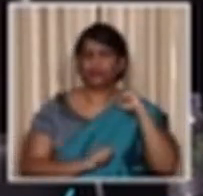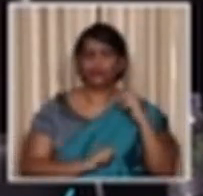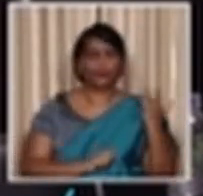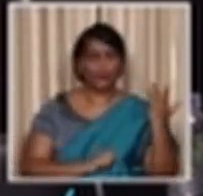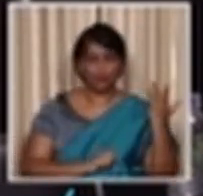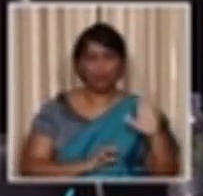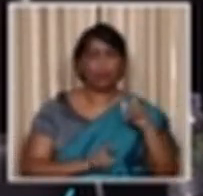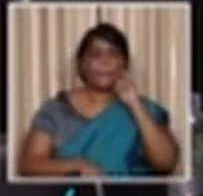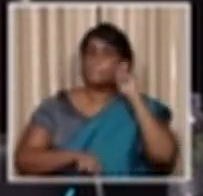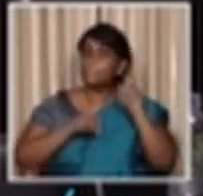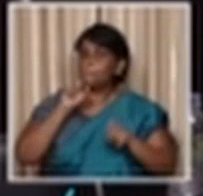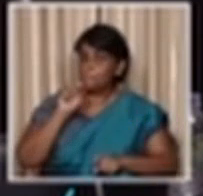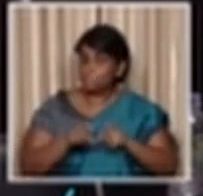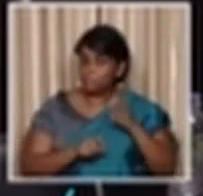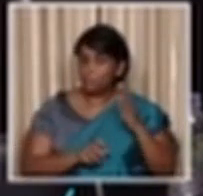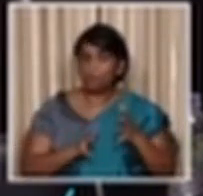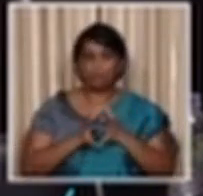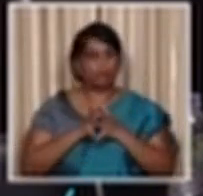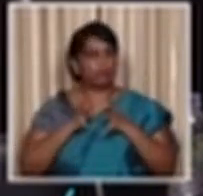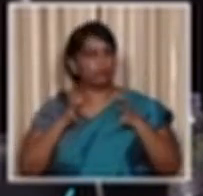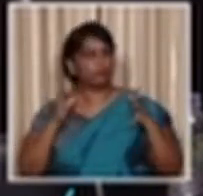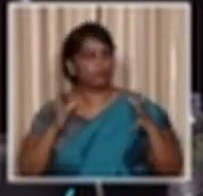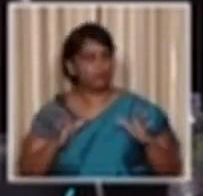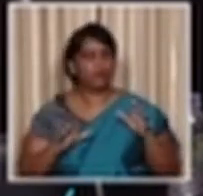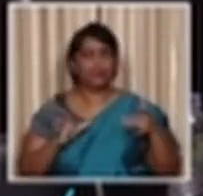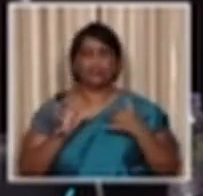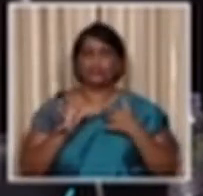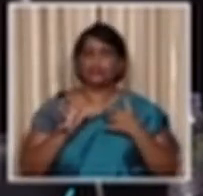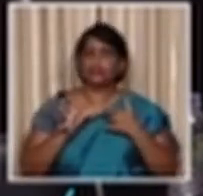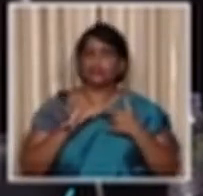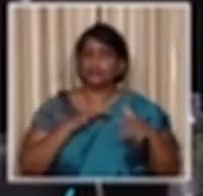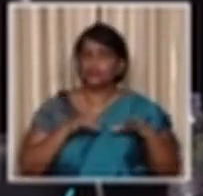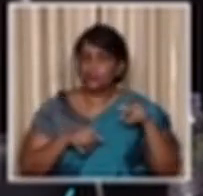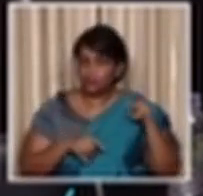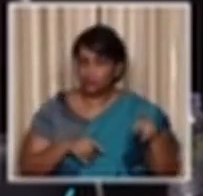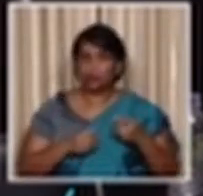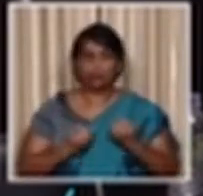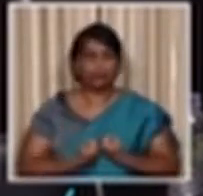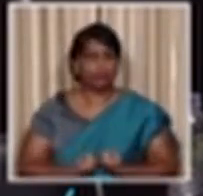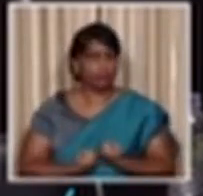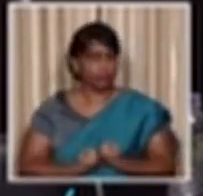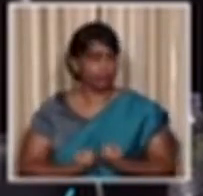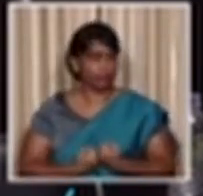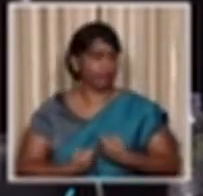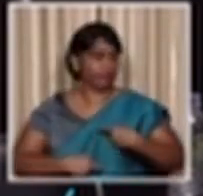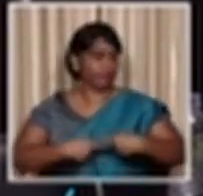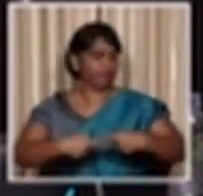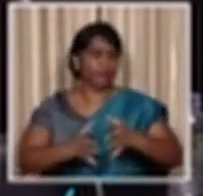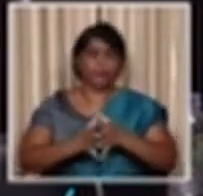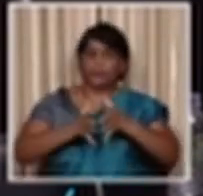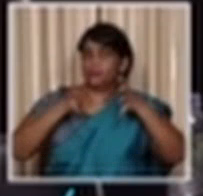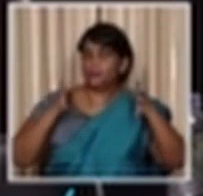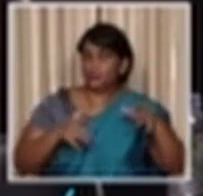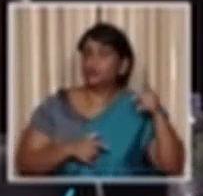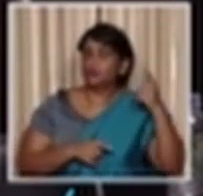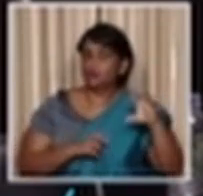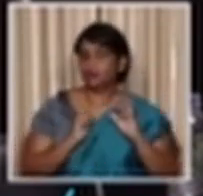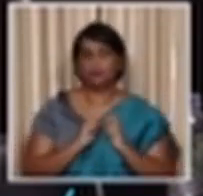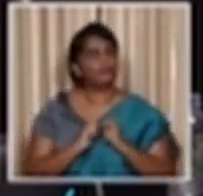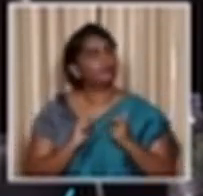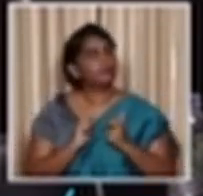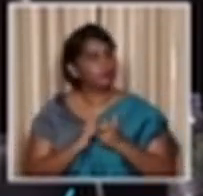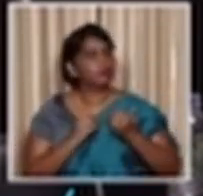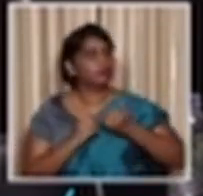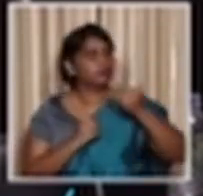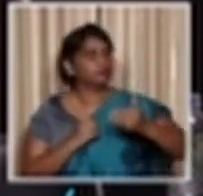අපේ ජනගහණය වැඩිවීමත් ඒ වගේම මේ සත්තුන්ගේ බෝවීම වැඩිවීමත් හින්දා මේ ප්‍රශ්නය